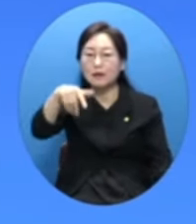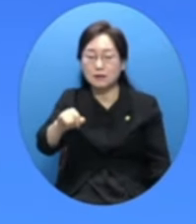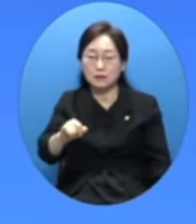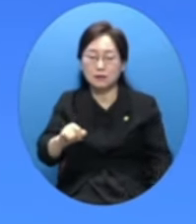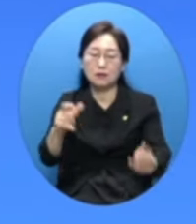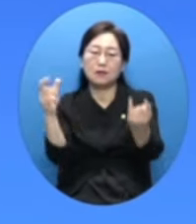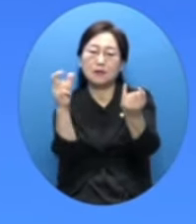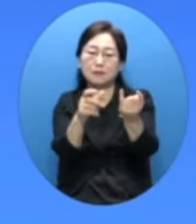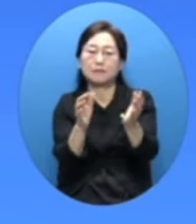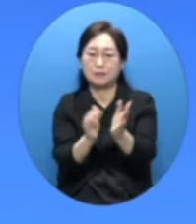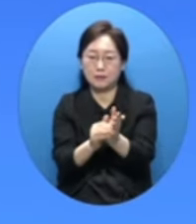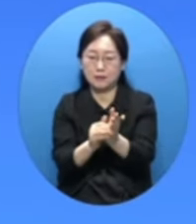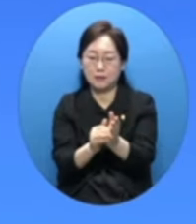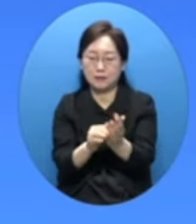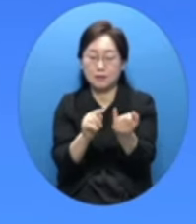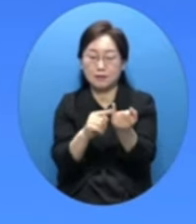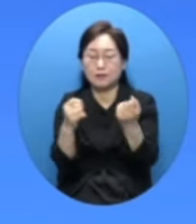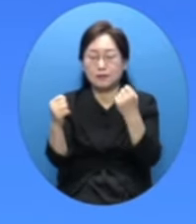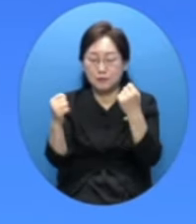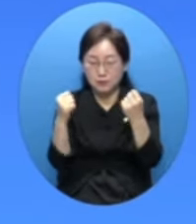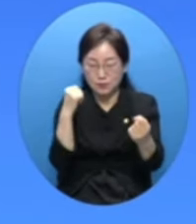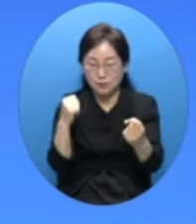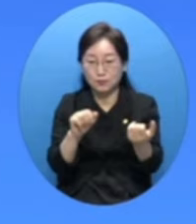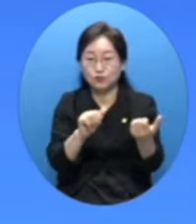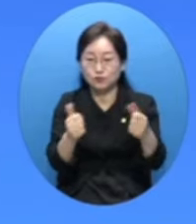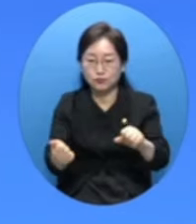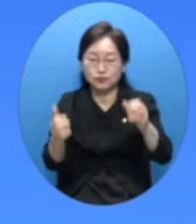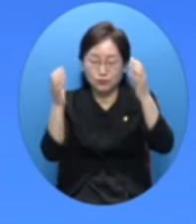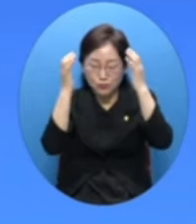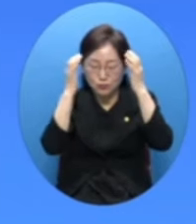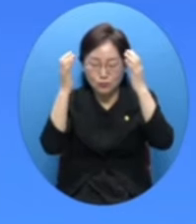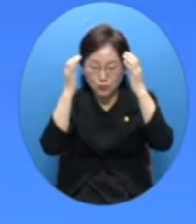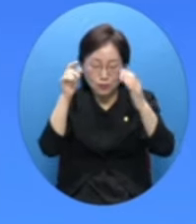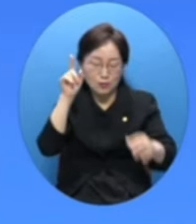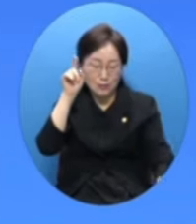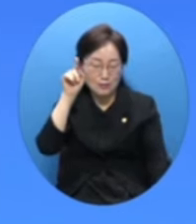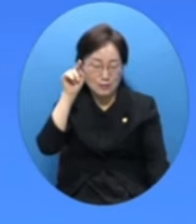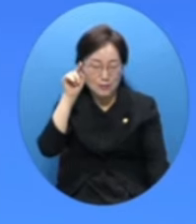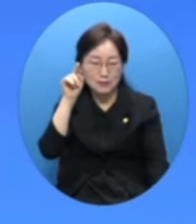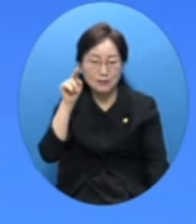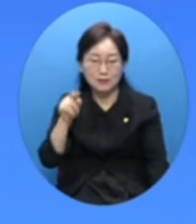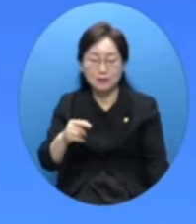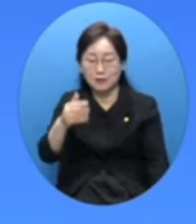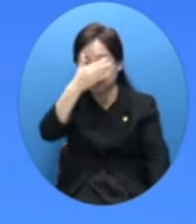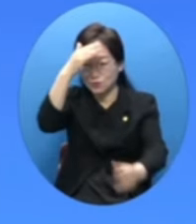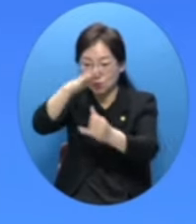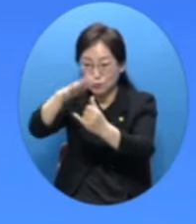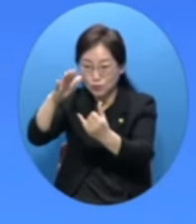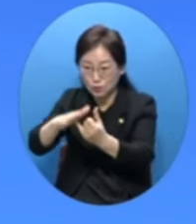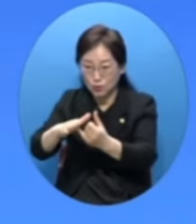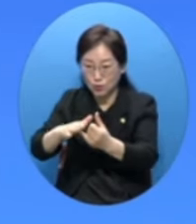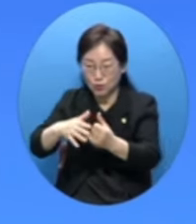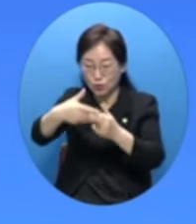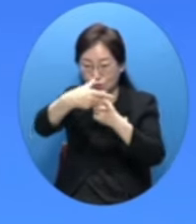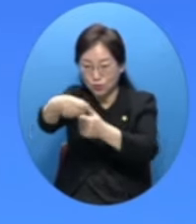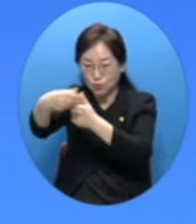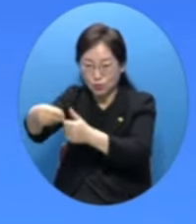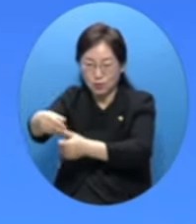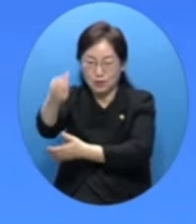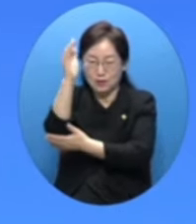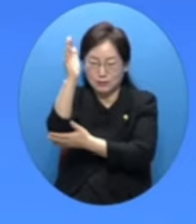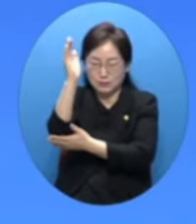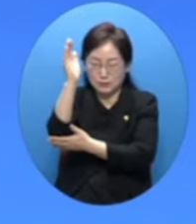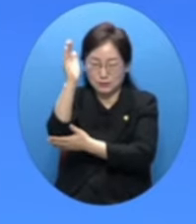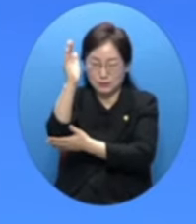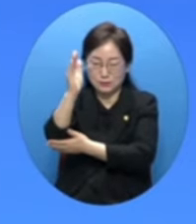그럼에도 불구하고 그는 죽음의 고통과 싸우면서 매일 청소년 집회에 나와서 서너 시간 말씀을 전하고 한